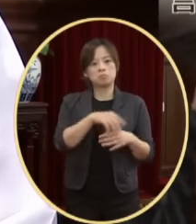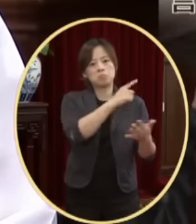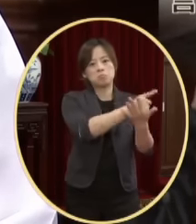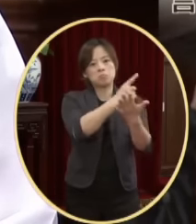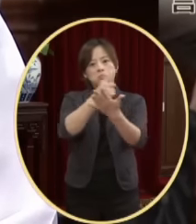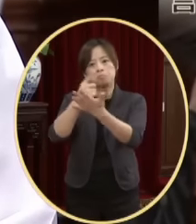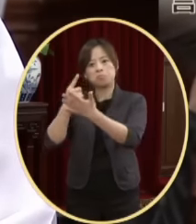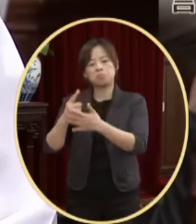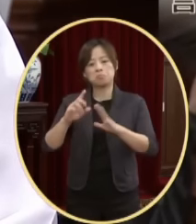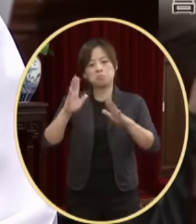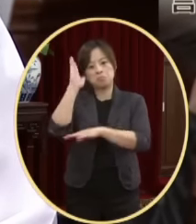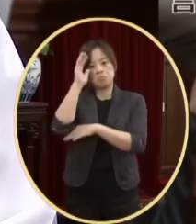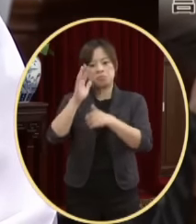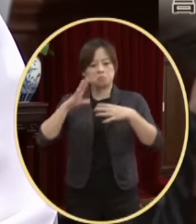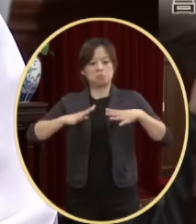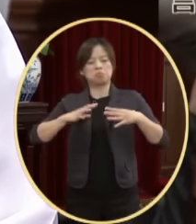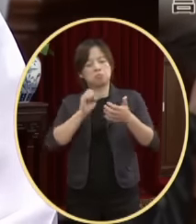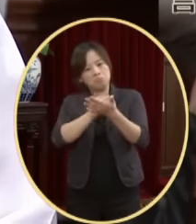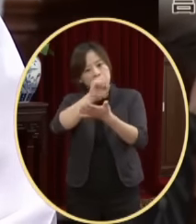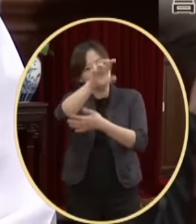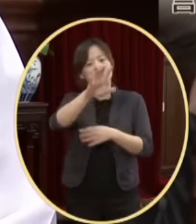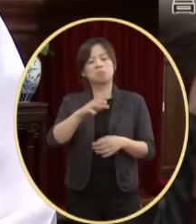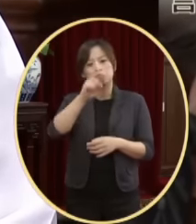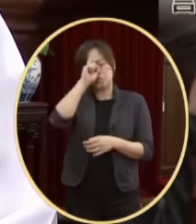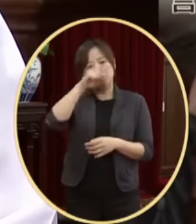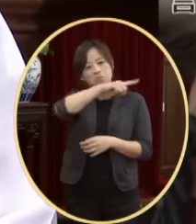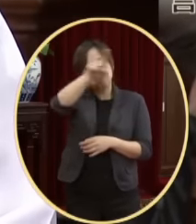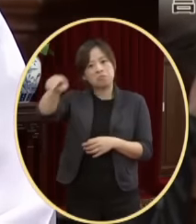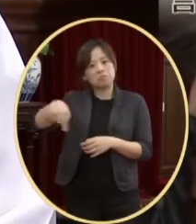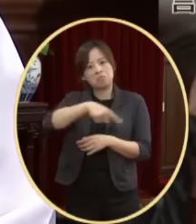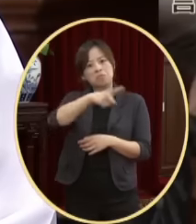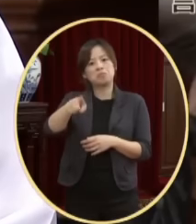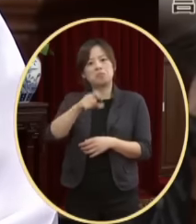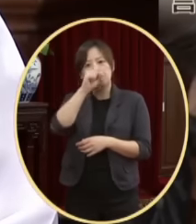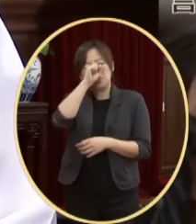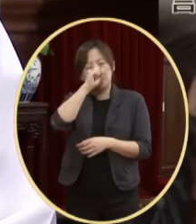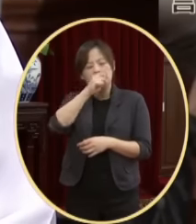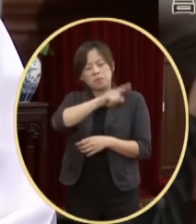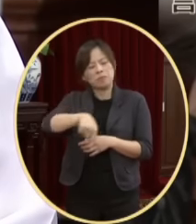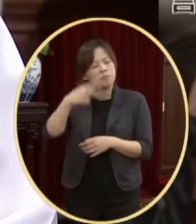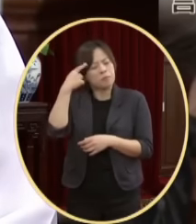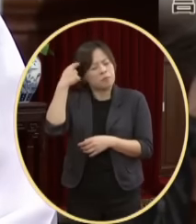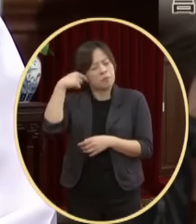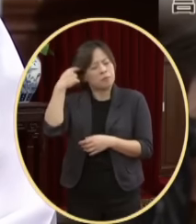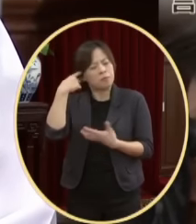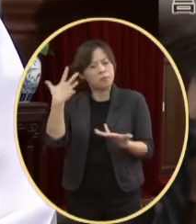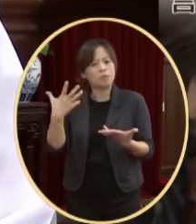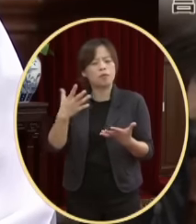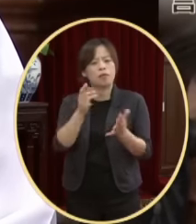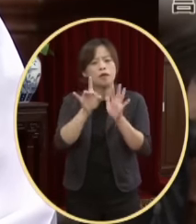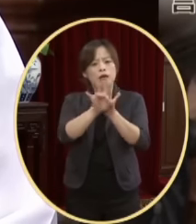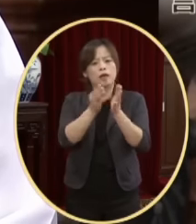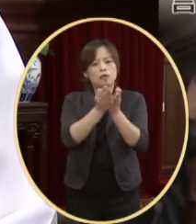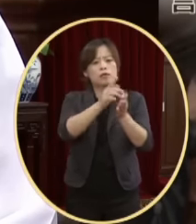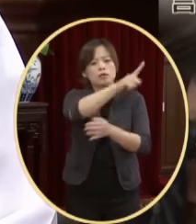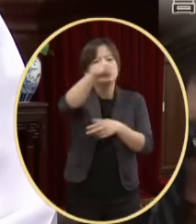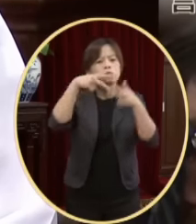的政府官员来报告，希望大家好好的来想一想兰屿的族